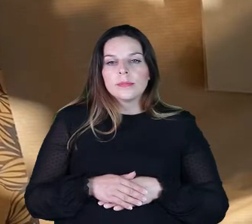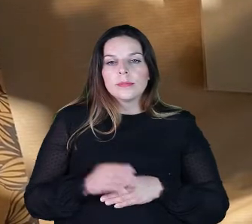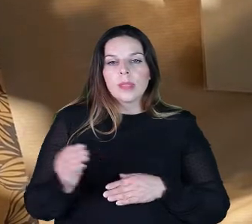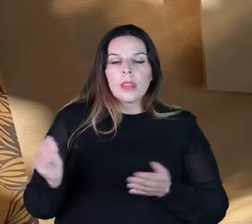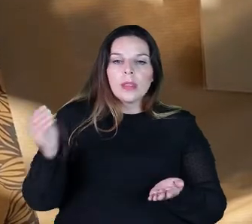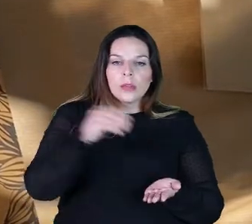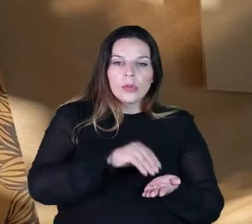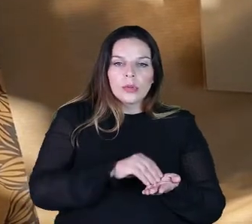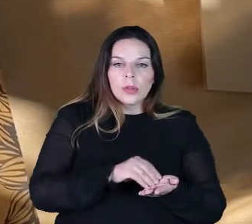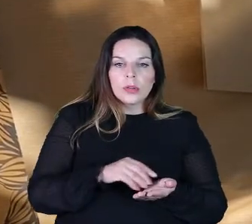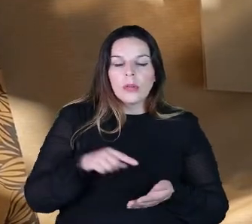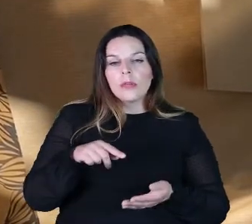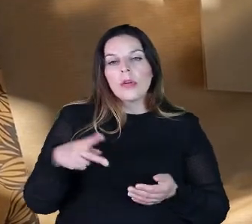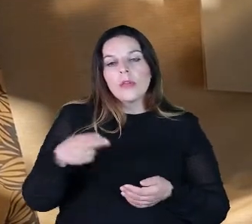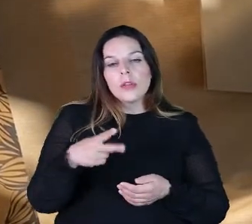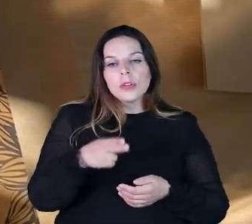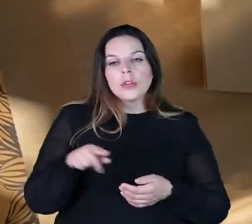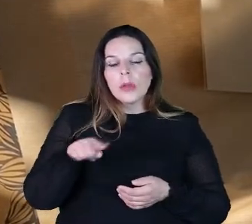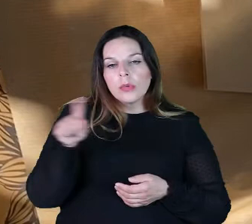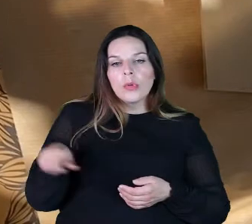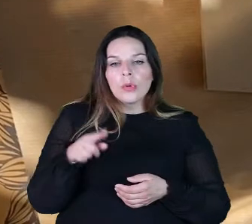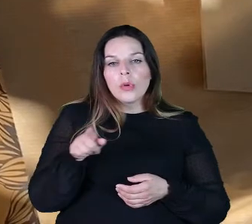Wytnę sobie kółeczko z szarego papieru.